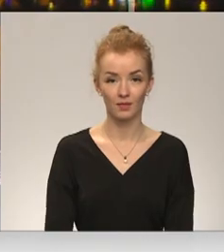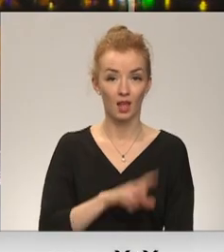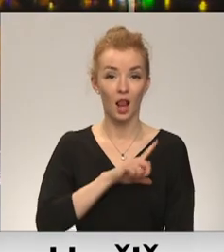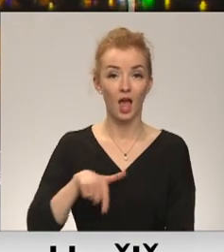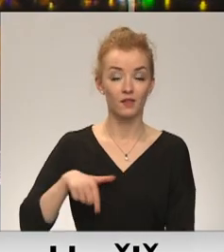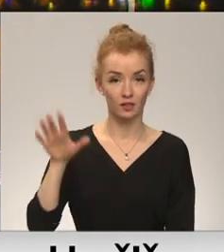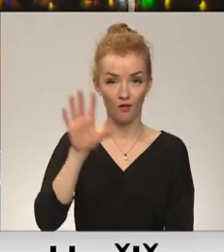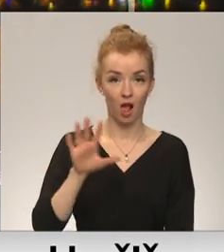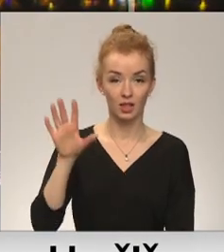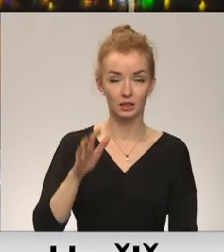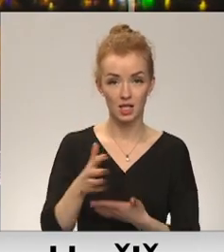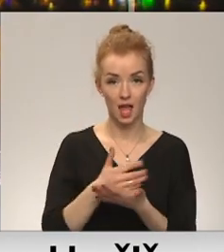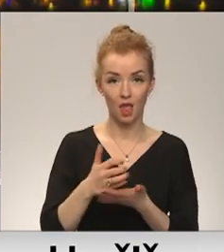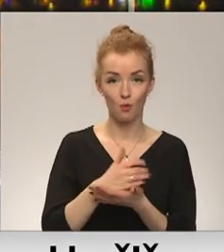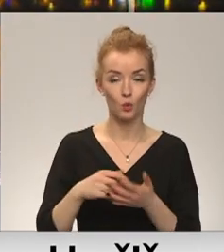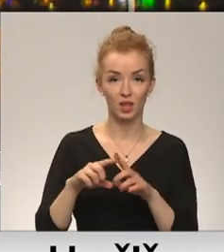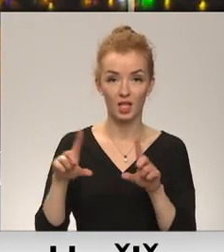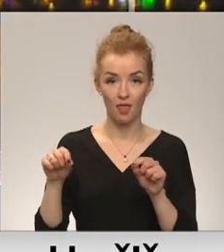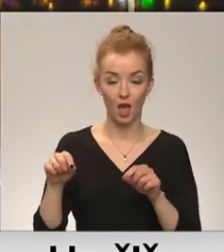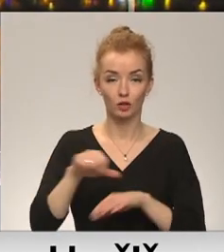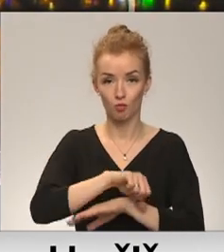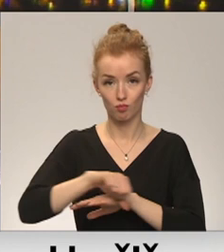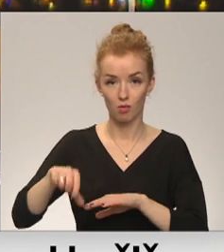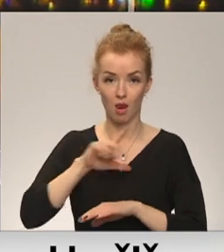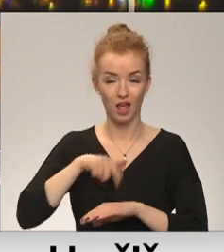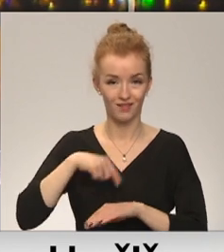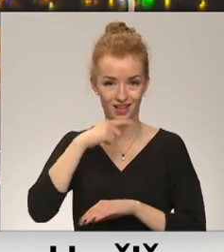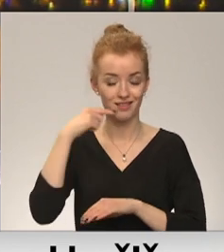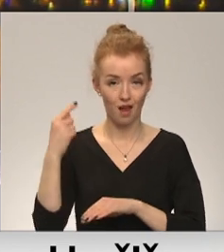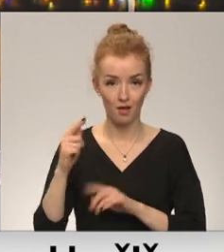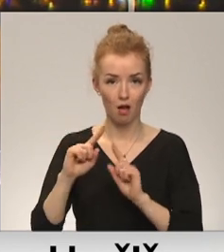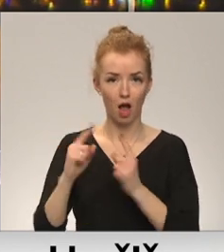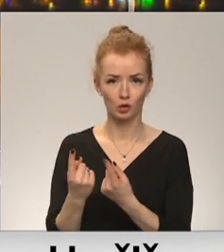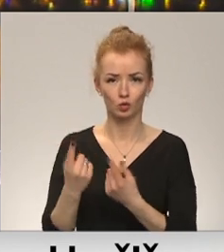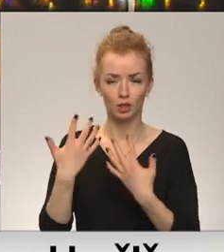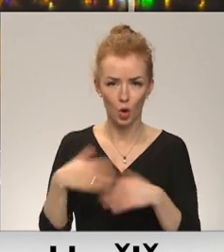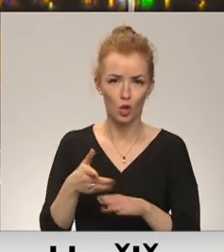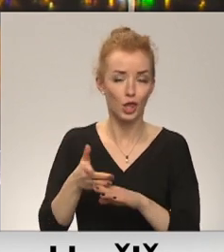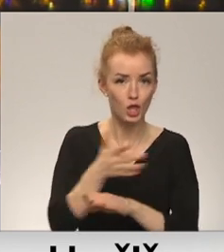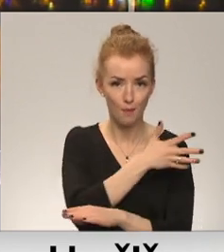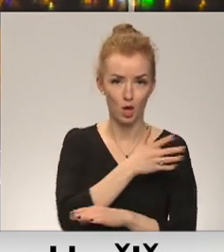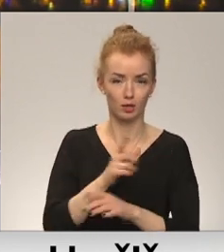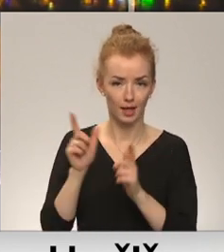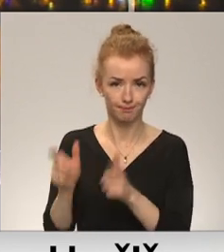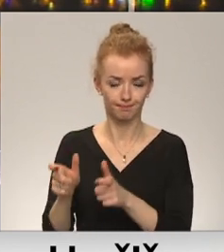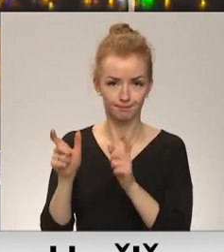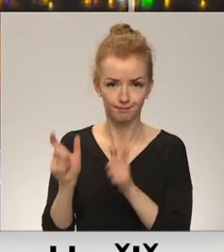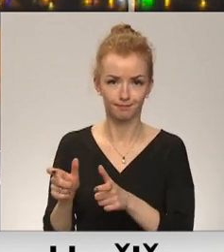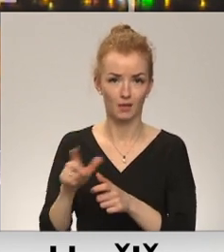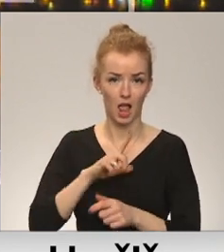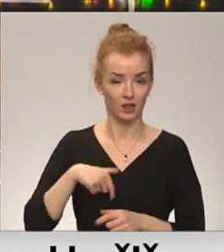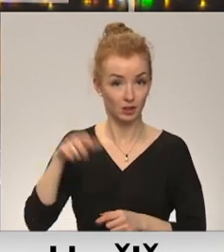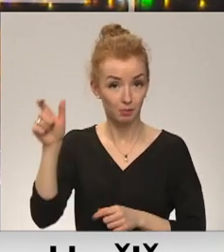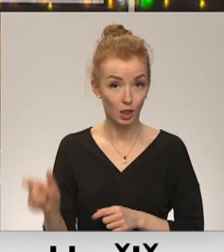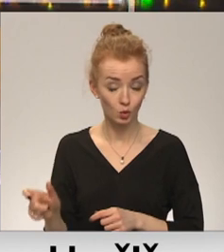Latvijas valsts ieņēmuma dienesta muitnieki uz Latvijas-Krievijas robežas aizturējuši kādu jau iepriekš vairāk kārt sodītu Latvijas valsts piedrīgo.